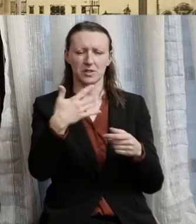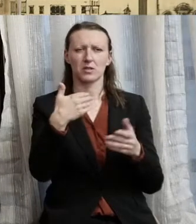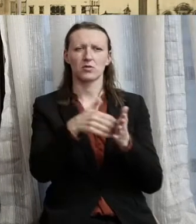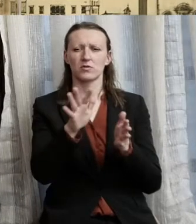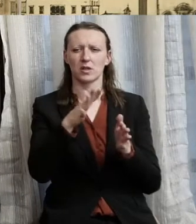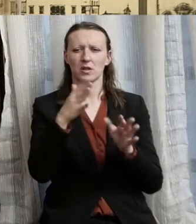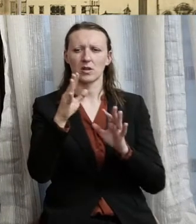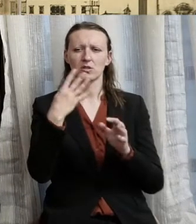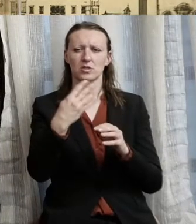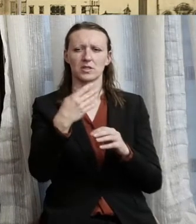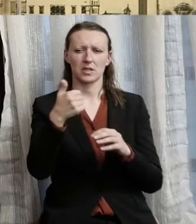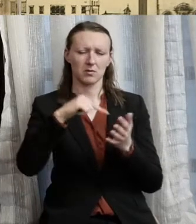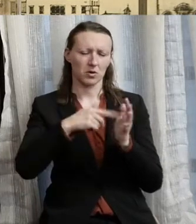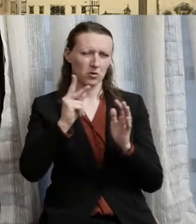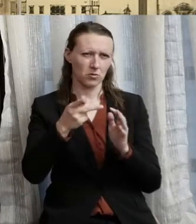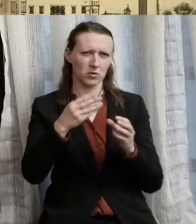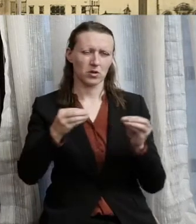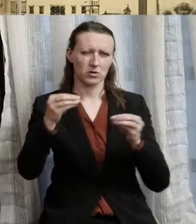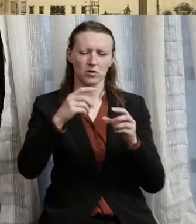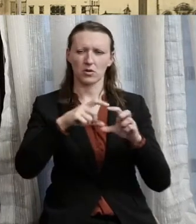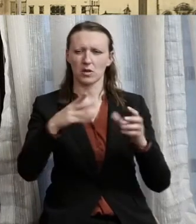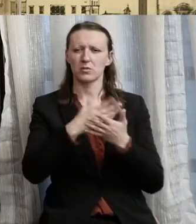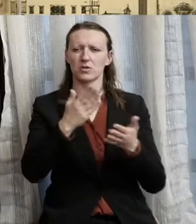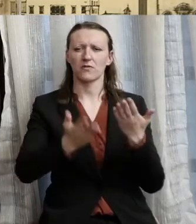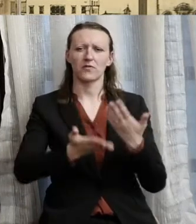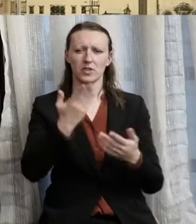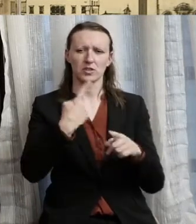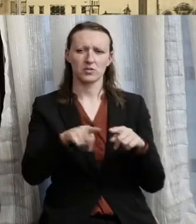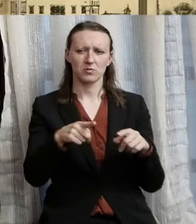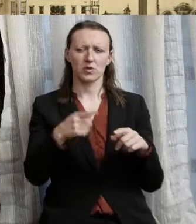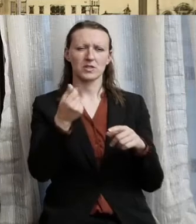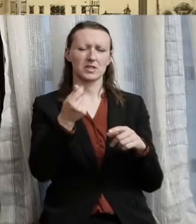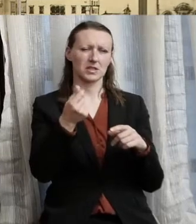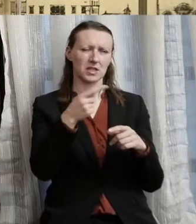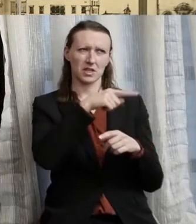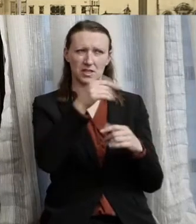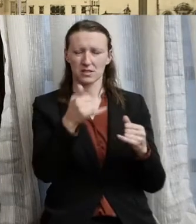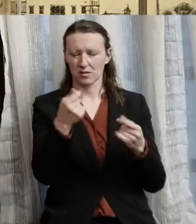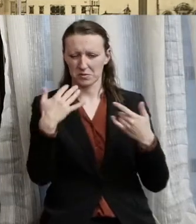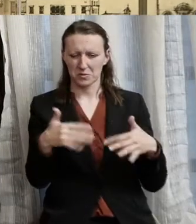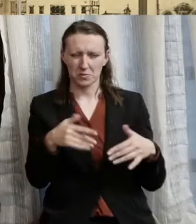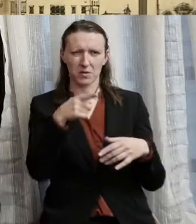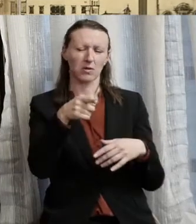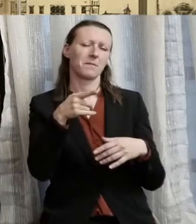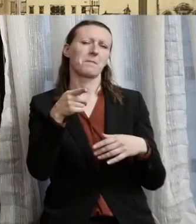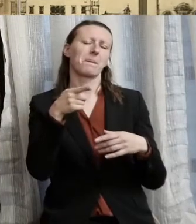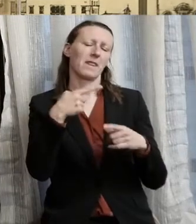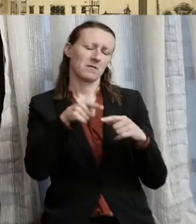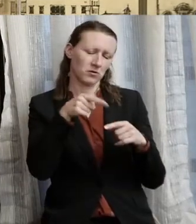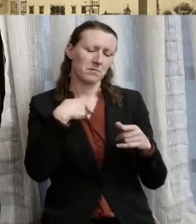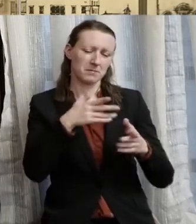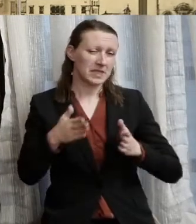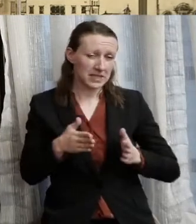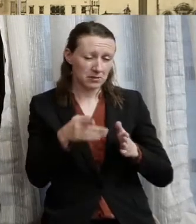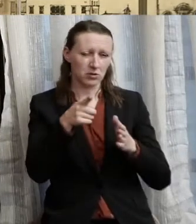troškovi su neki procijenjeni na 41 milijun kuna na dogradnje, međutim, oni će biti puno veći zbog cijena na tržištu i u tom kontekstu mi